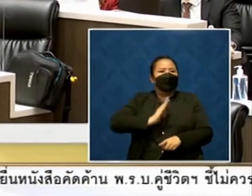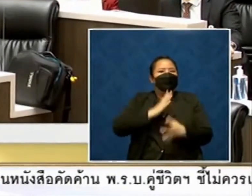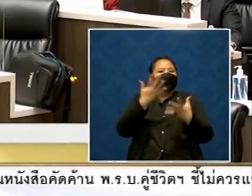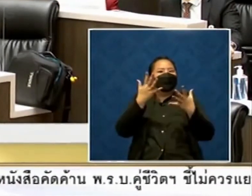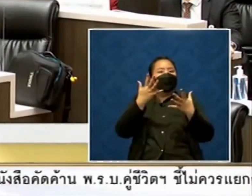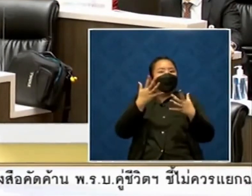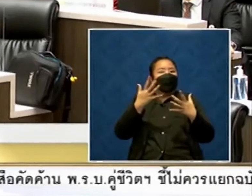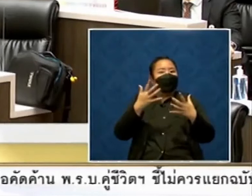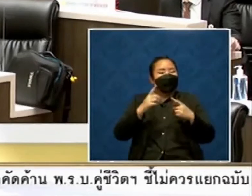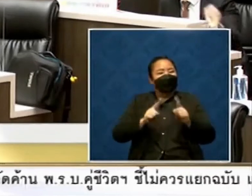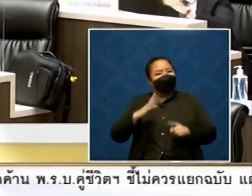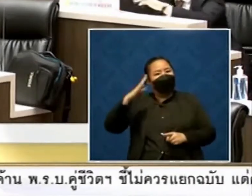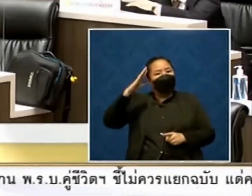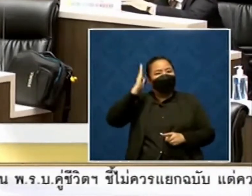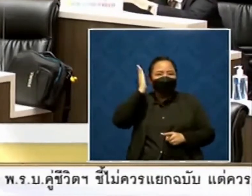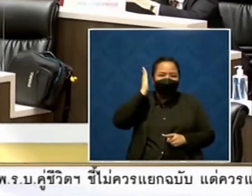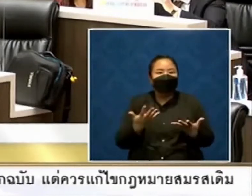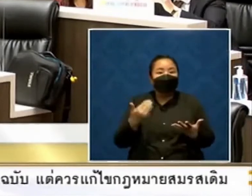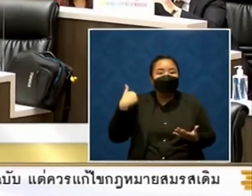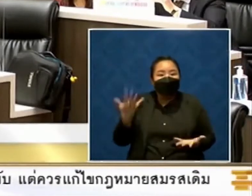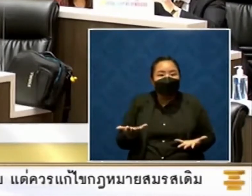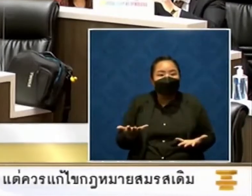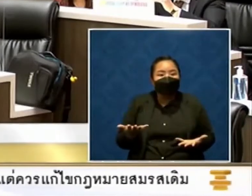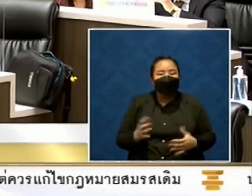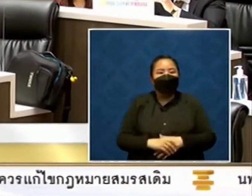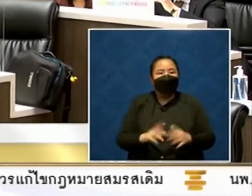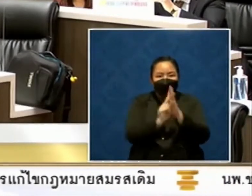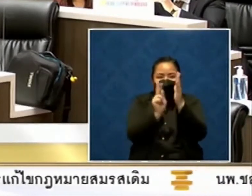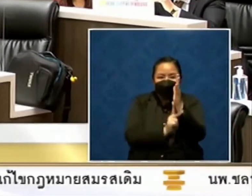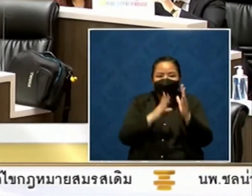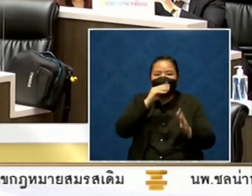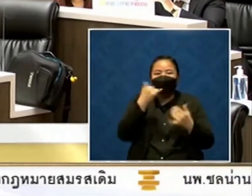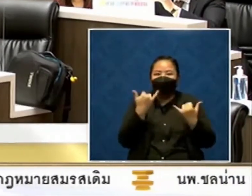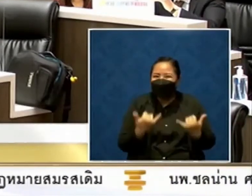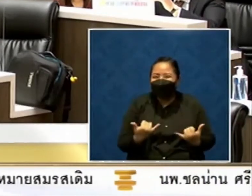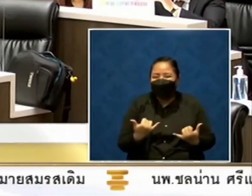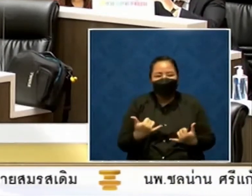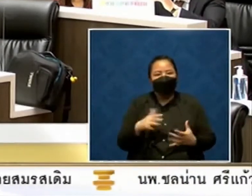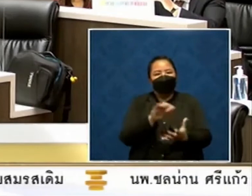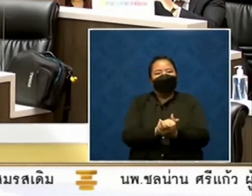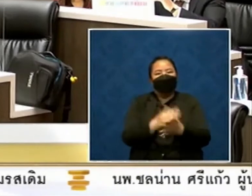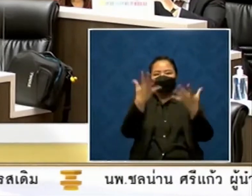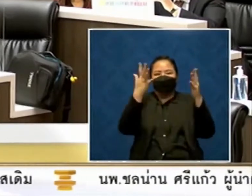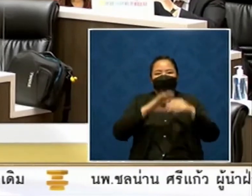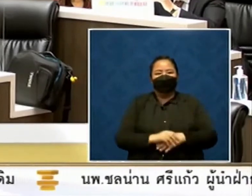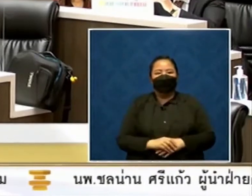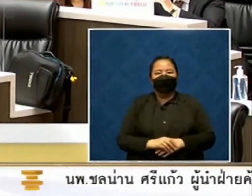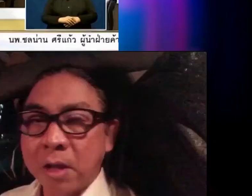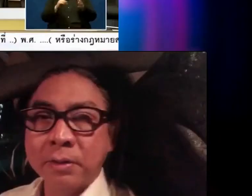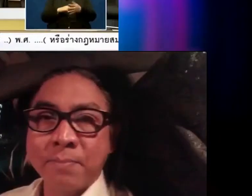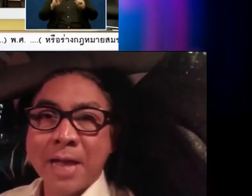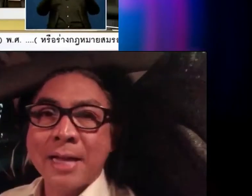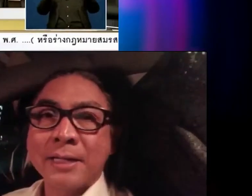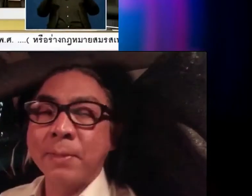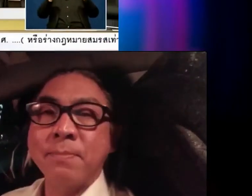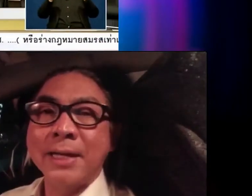กิดเรามองว่าเป็นเรื่องการเมืองเมื่อไหร่มันก็จะไม่จบใช่ไหมแต่สิ่งหนึ่งเนี่ยแน่นอนเรามีคนที่จะต้องทำง